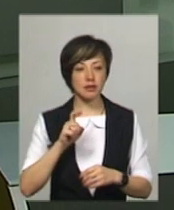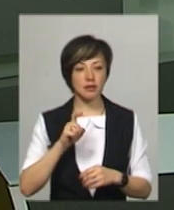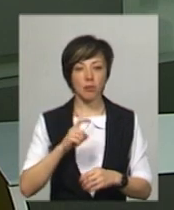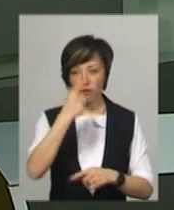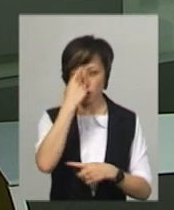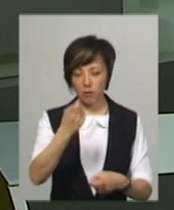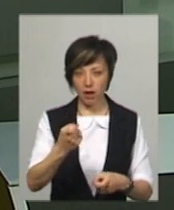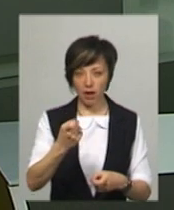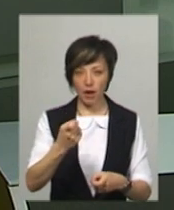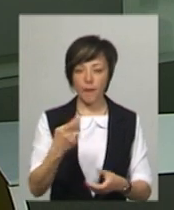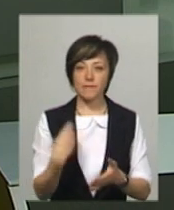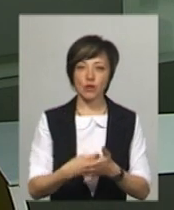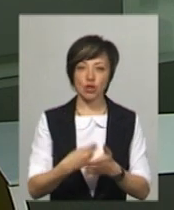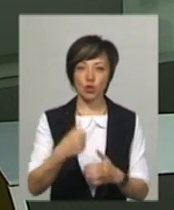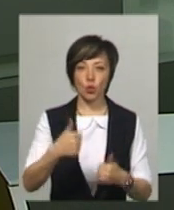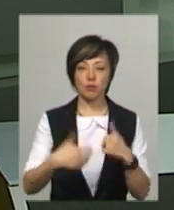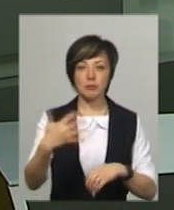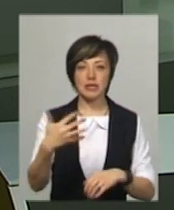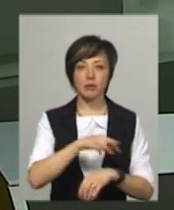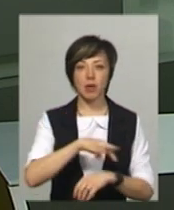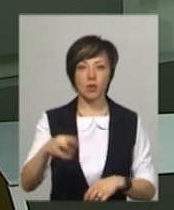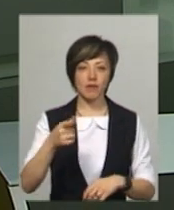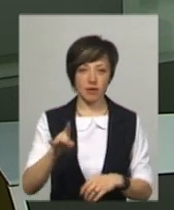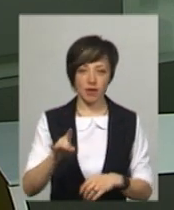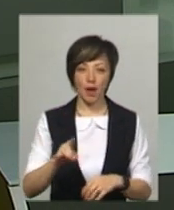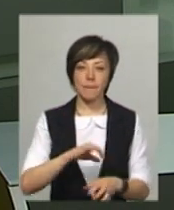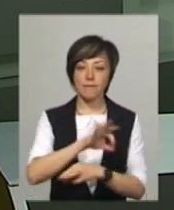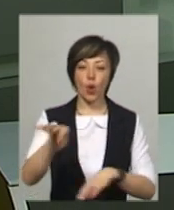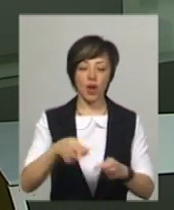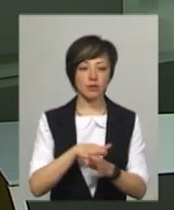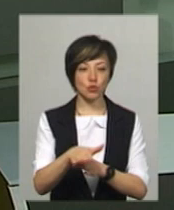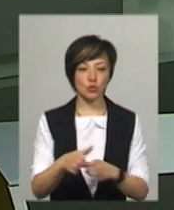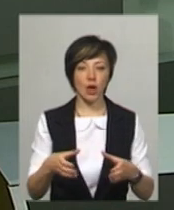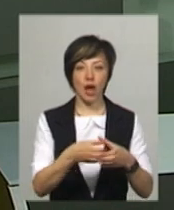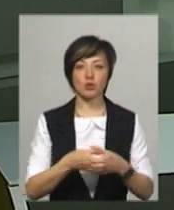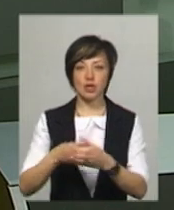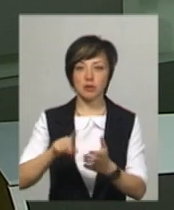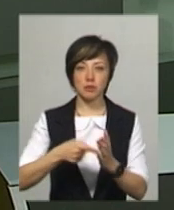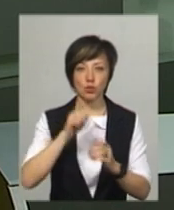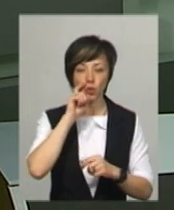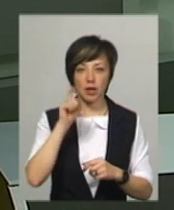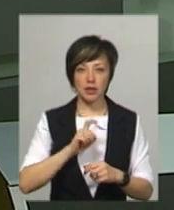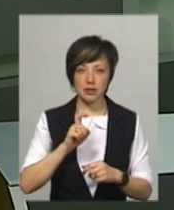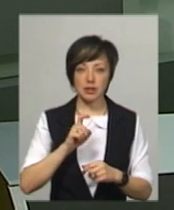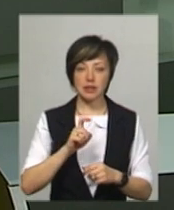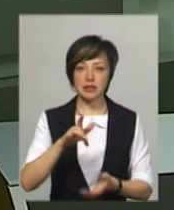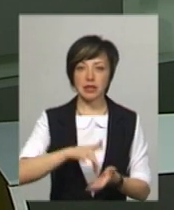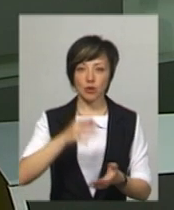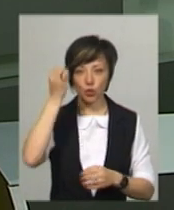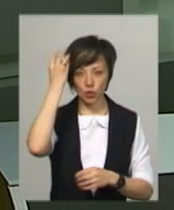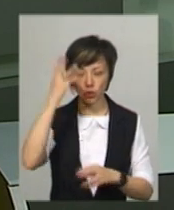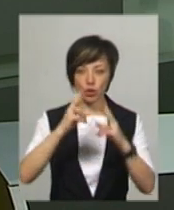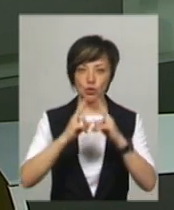Слобожан повідомляє, бюджет конкурсу – 50 мільйонів гривень. Проект реалізують Асоціація міст України, Український центр